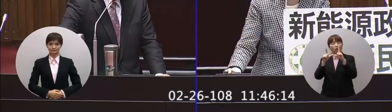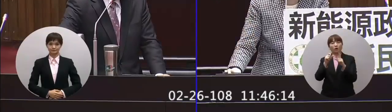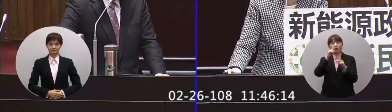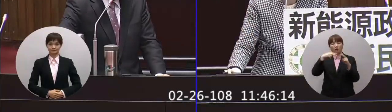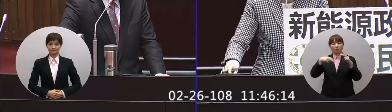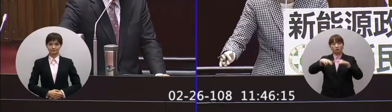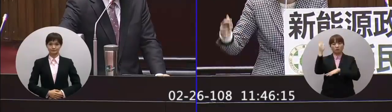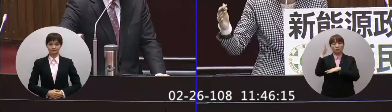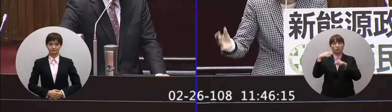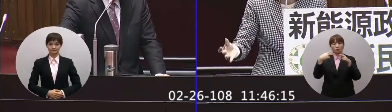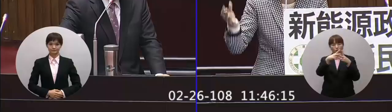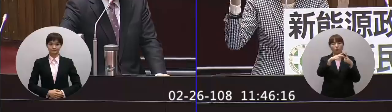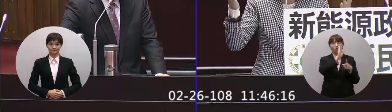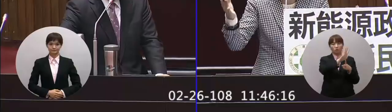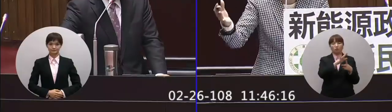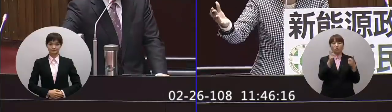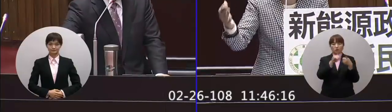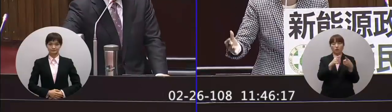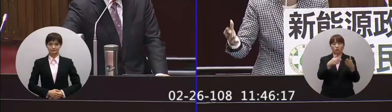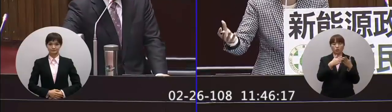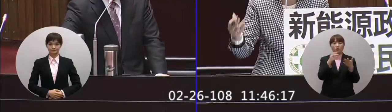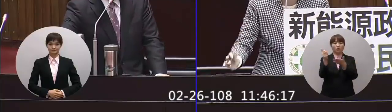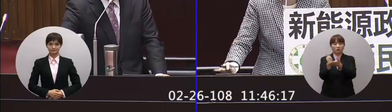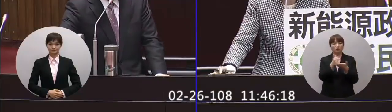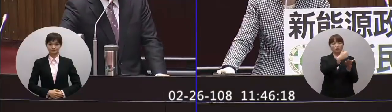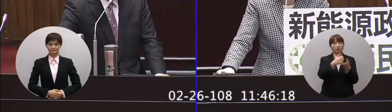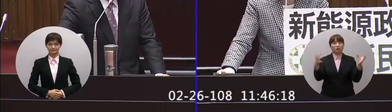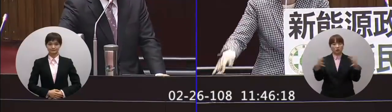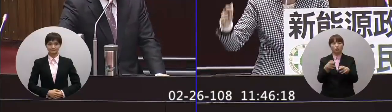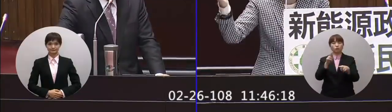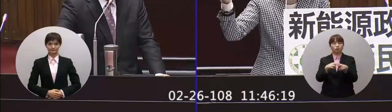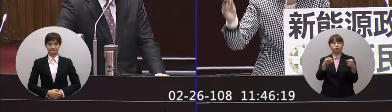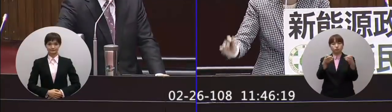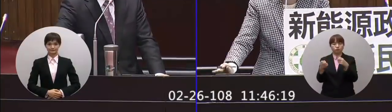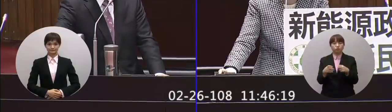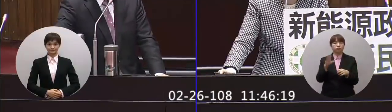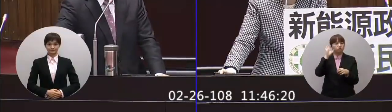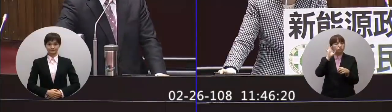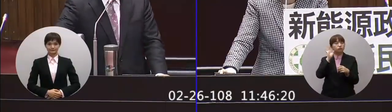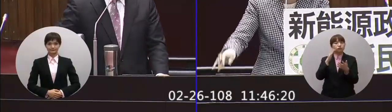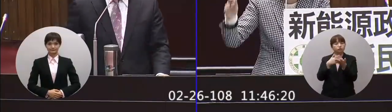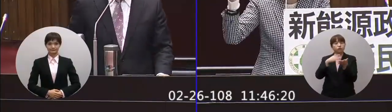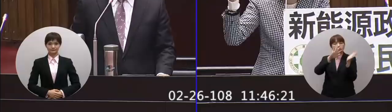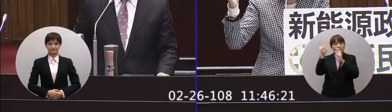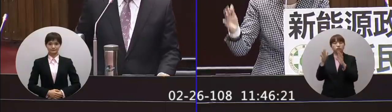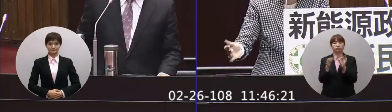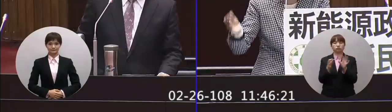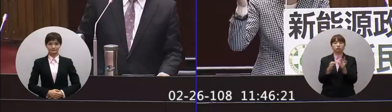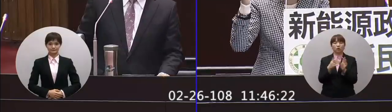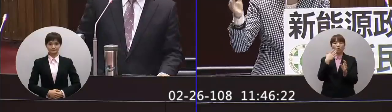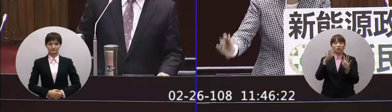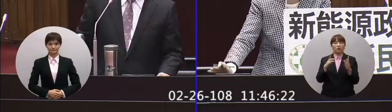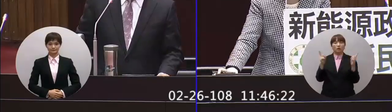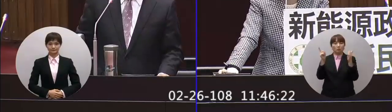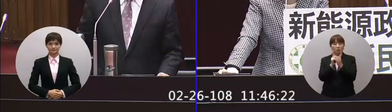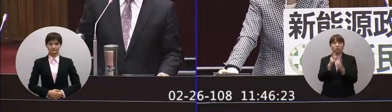正式行文了，你们应该是要跟邀请对方坐下来听听看嘛，听听看无妨啊，为什么连听听